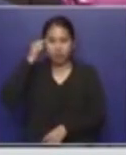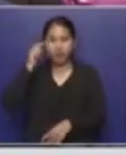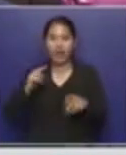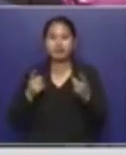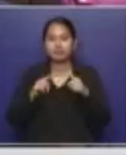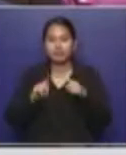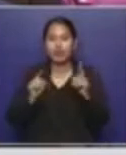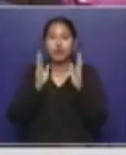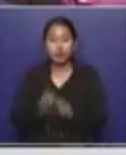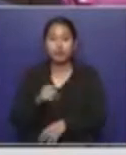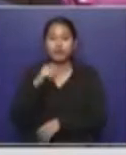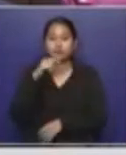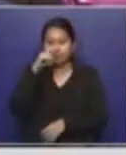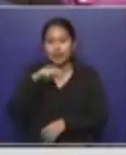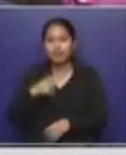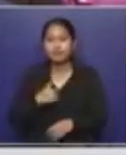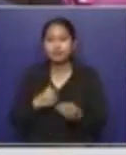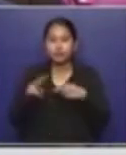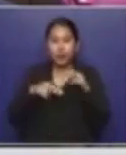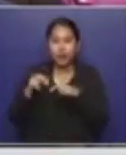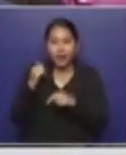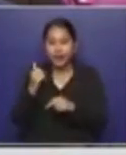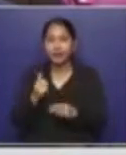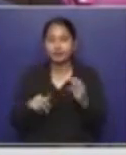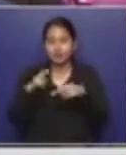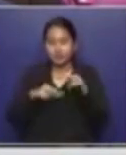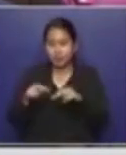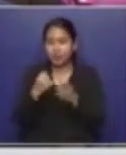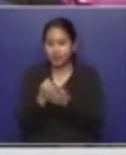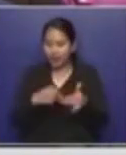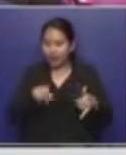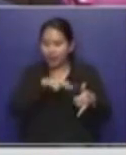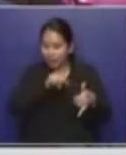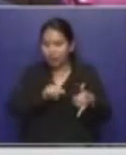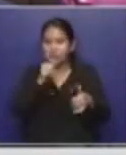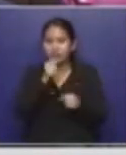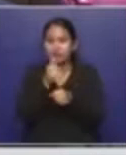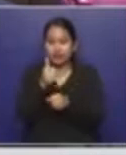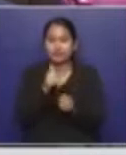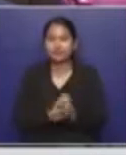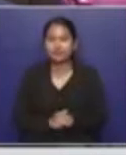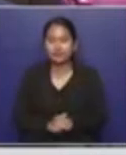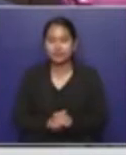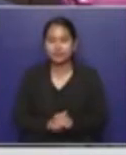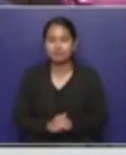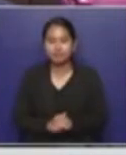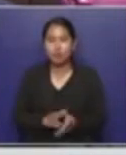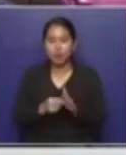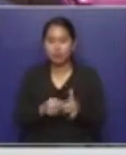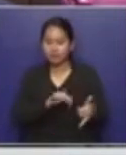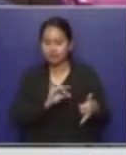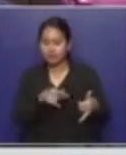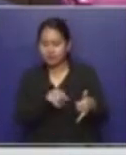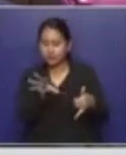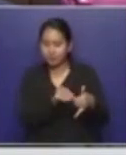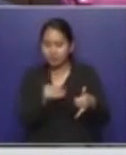นได้พึ่งได้เป็นการคัดกรองตรวจสอบพี่น้องประชาชนนะครับในส่วนที่เข้าข่ายแล้